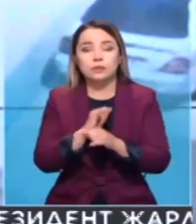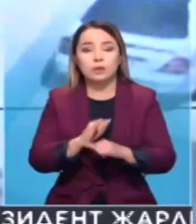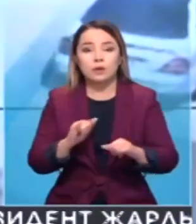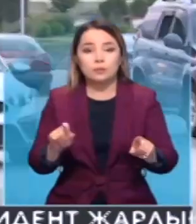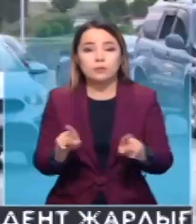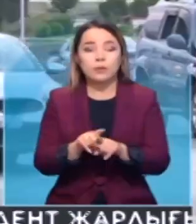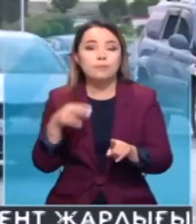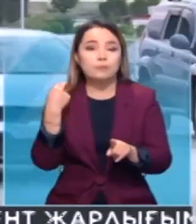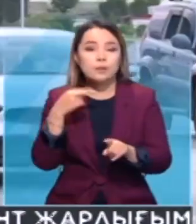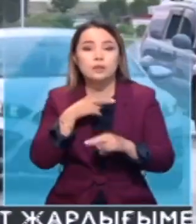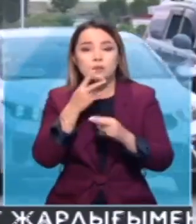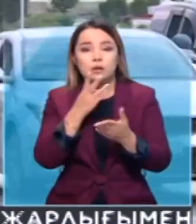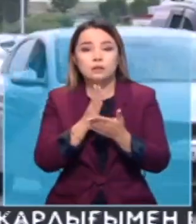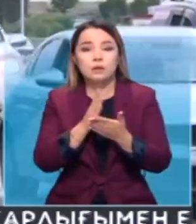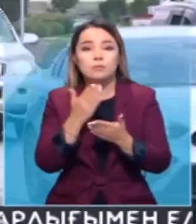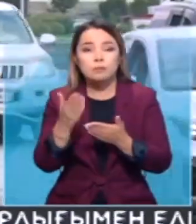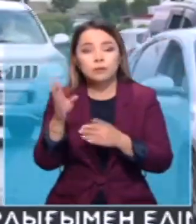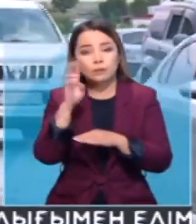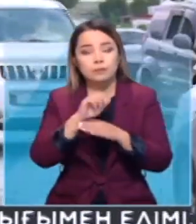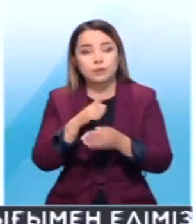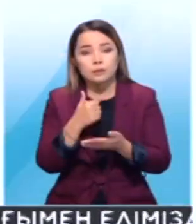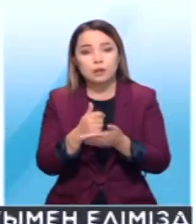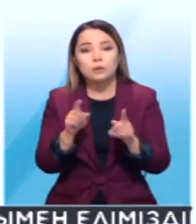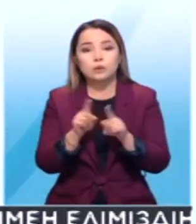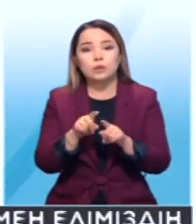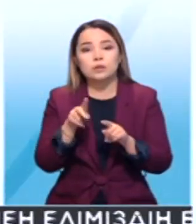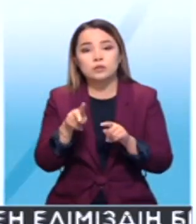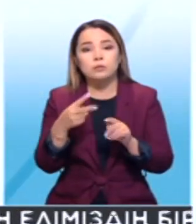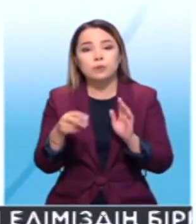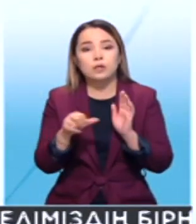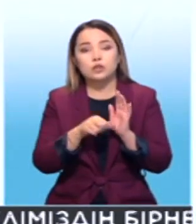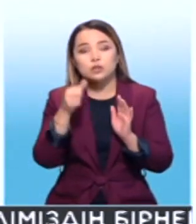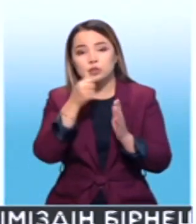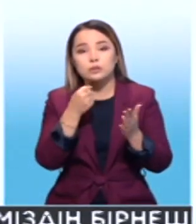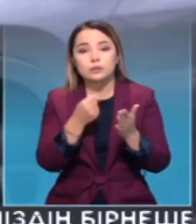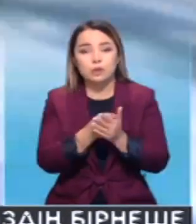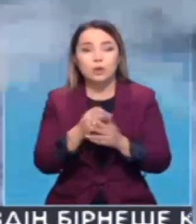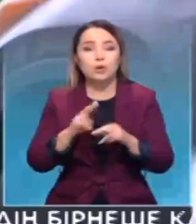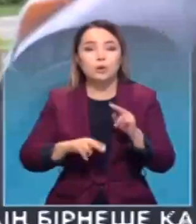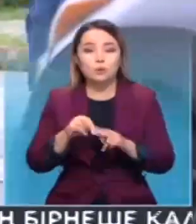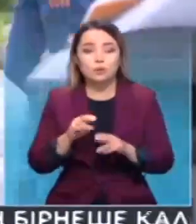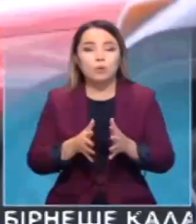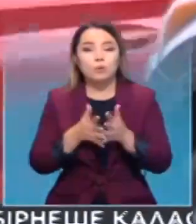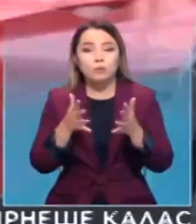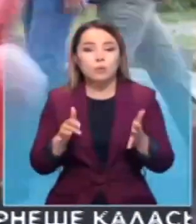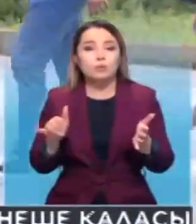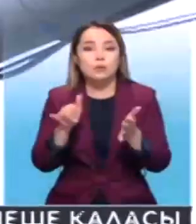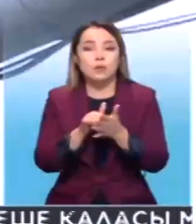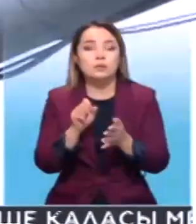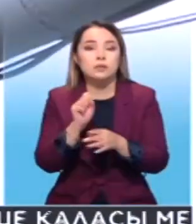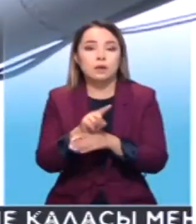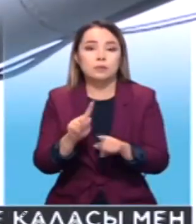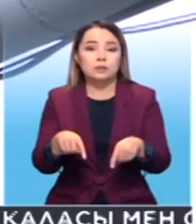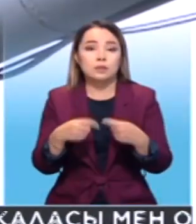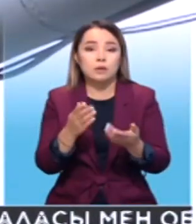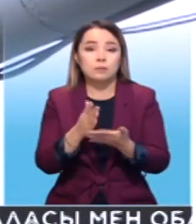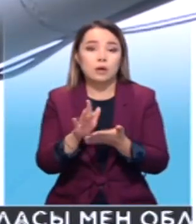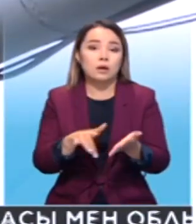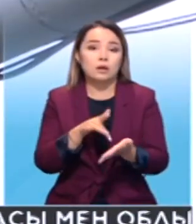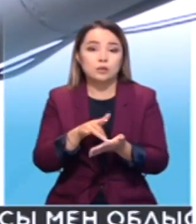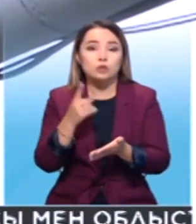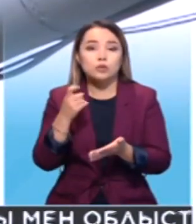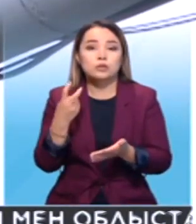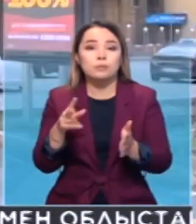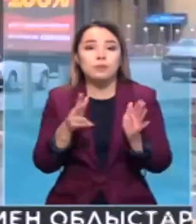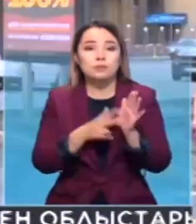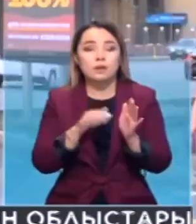мәселесіне президент те назар аударған. Мемлекет басшысы 2026 жылға дейін құрылғыларды көптеп орнатуды тапсырды. Қазір шаһарда